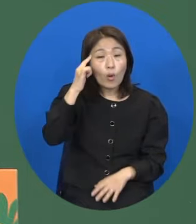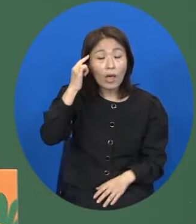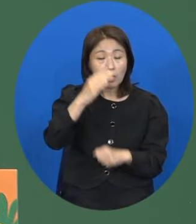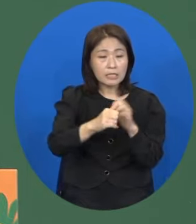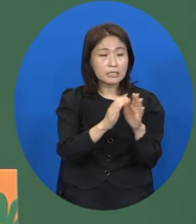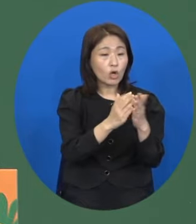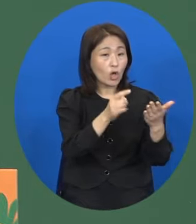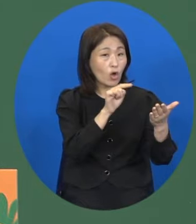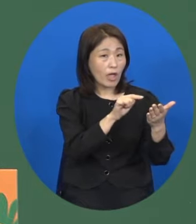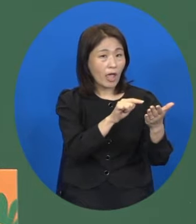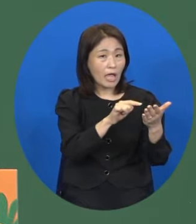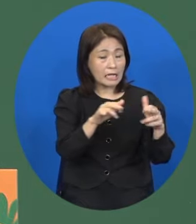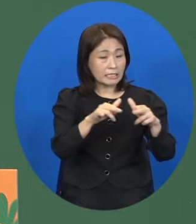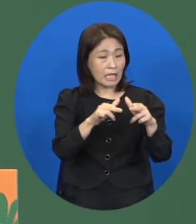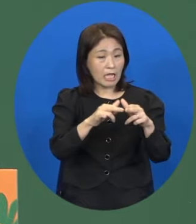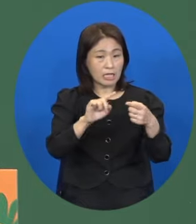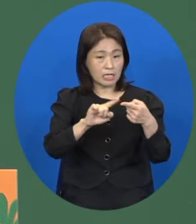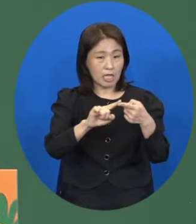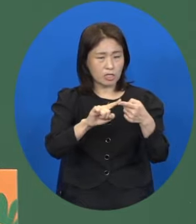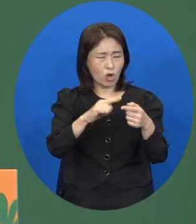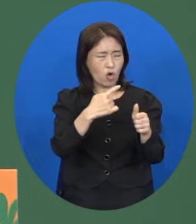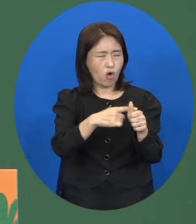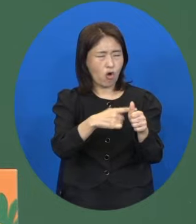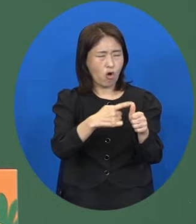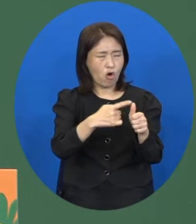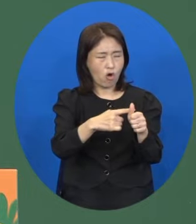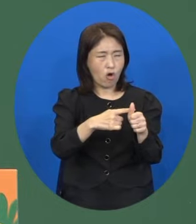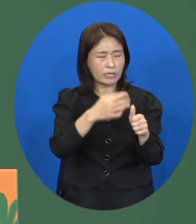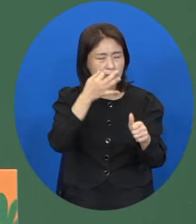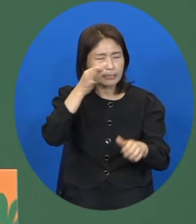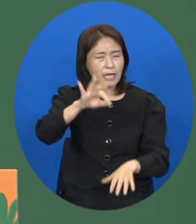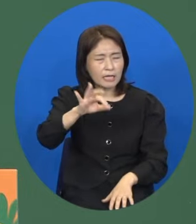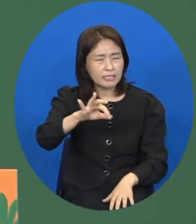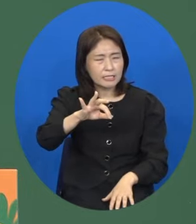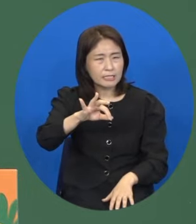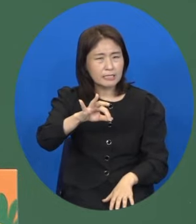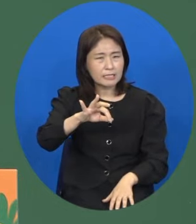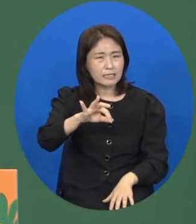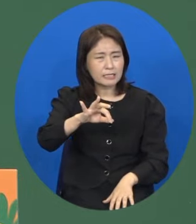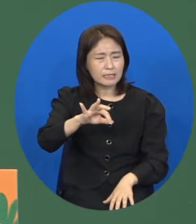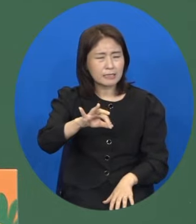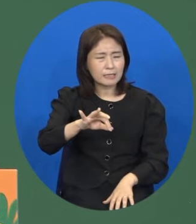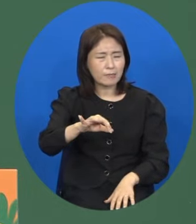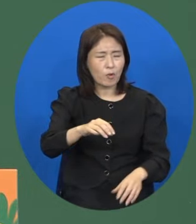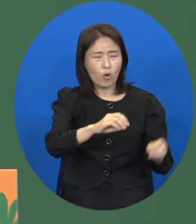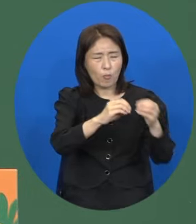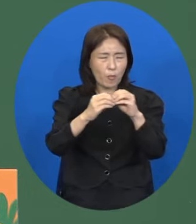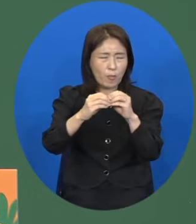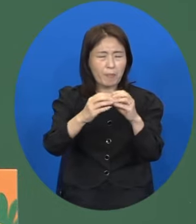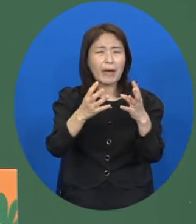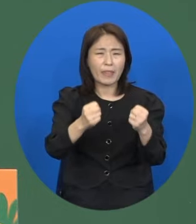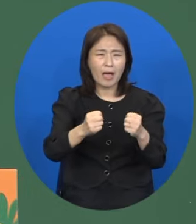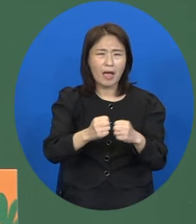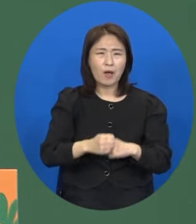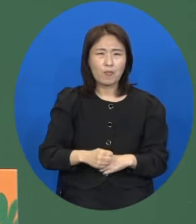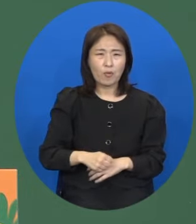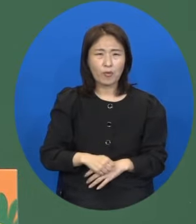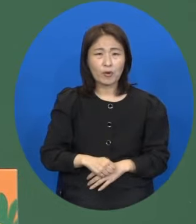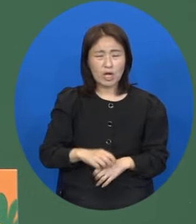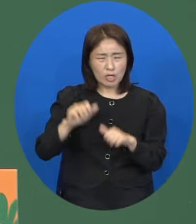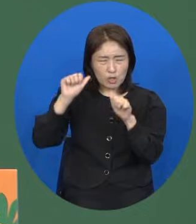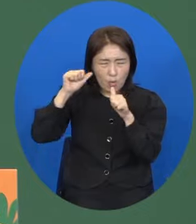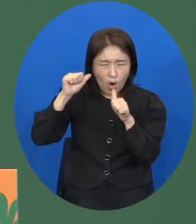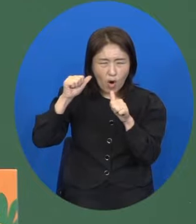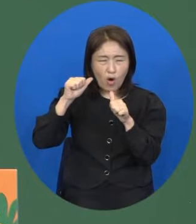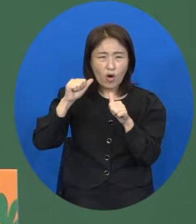또 시대의 정신에 어긋나는 용어들 사용되고 있기 때문입니다. 소경, 귀머거리,